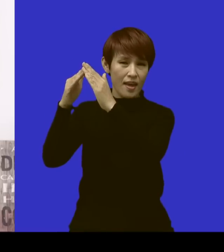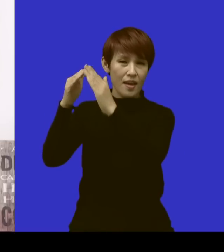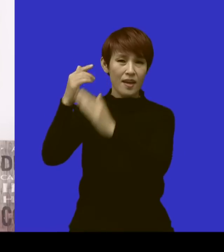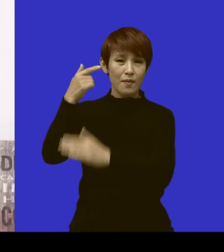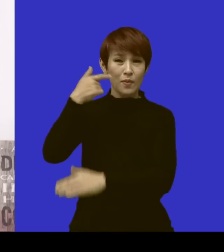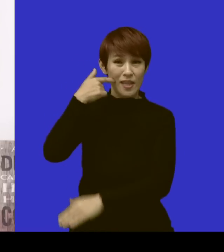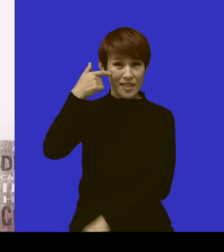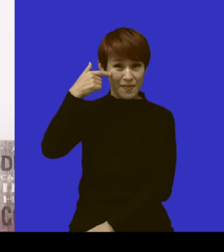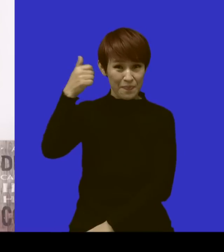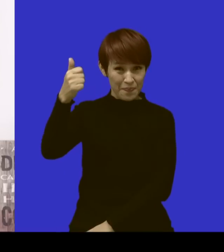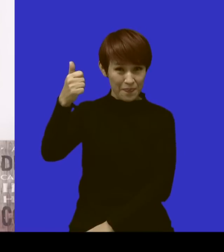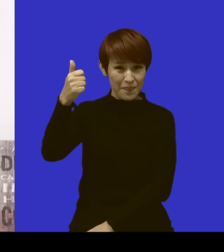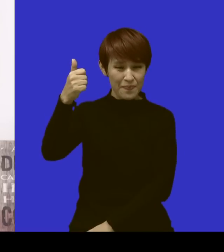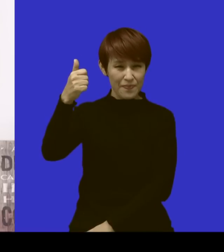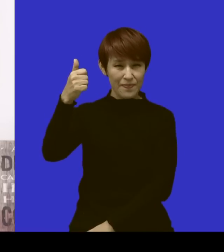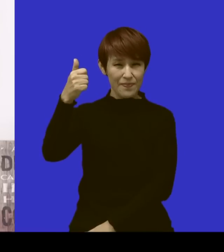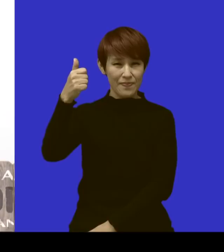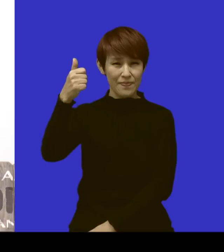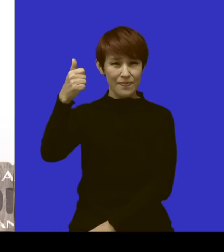담임 목사님이 예.